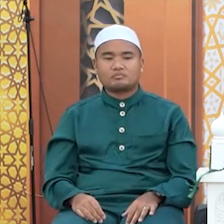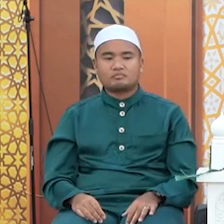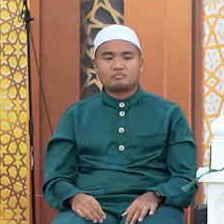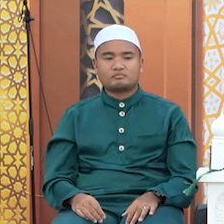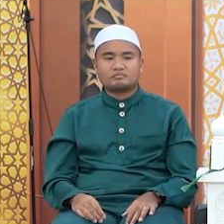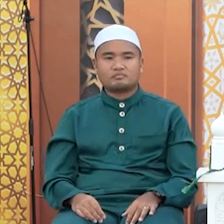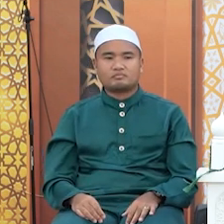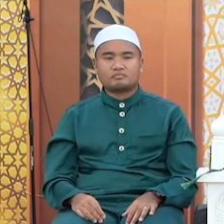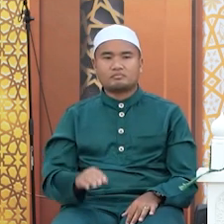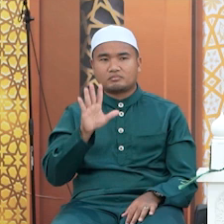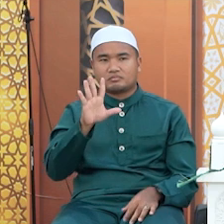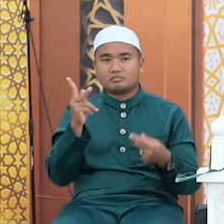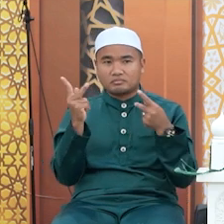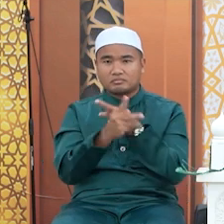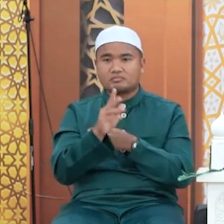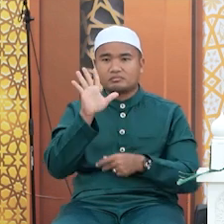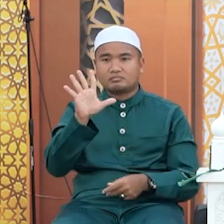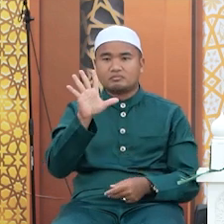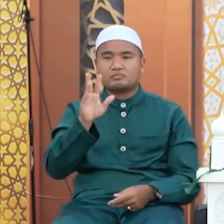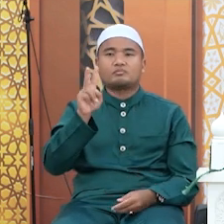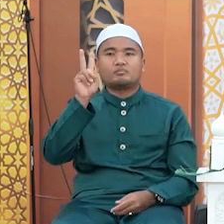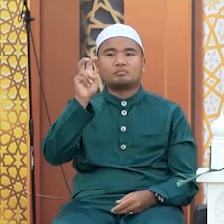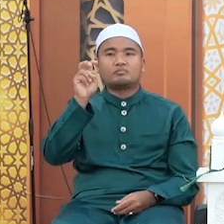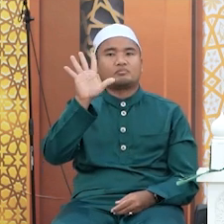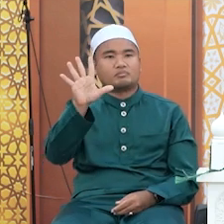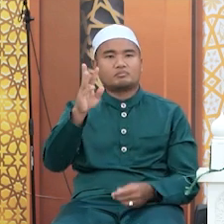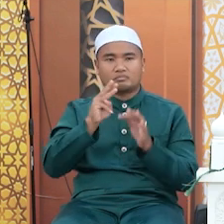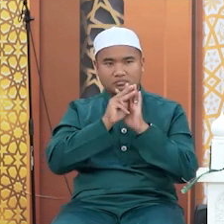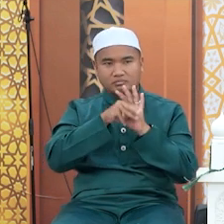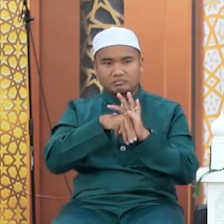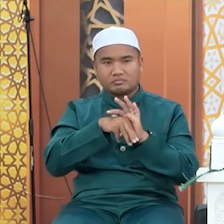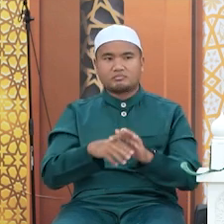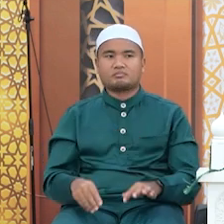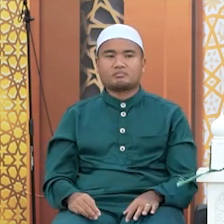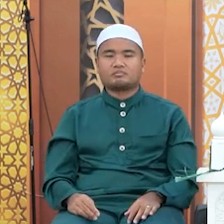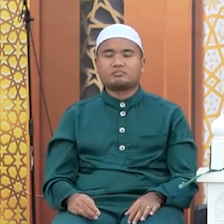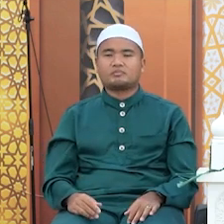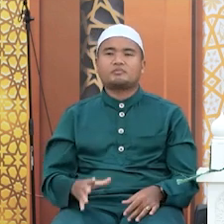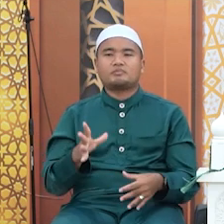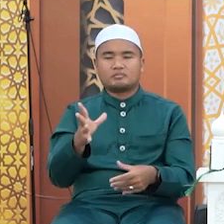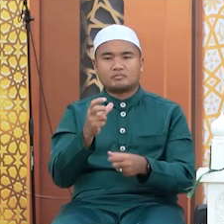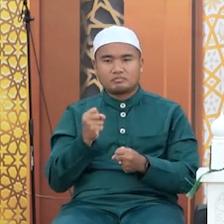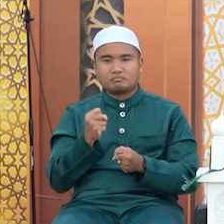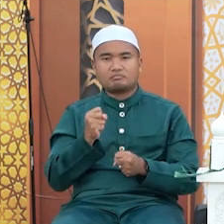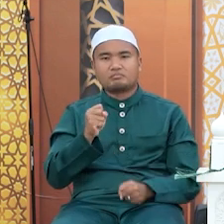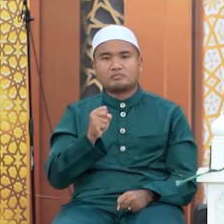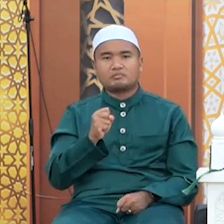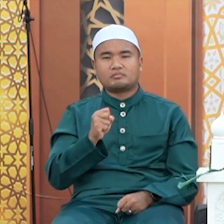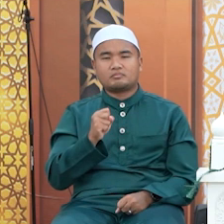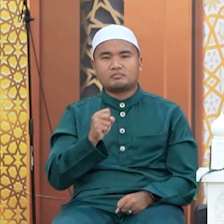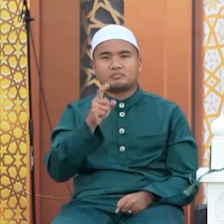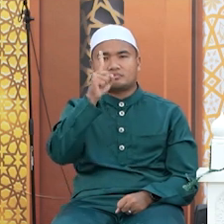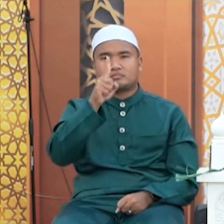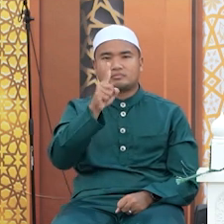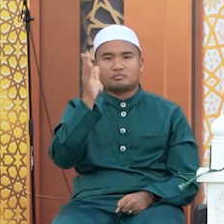untuk 5 waktu tu bermakna 25 minit. Letaklah setengah jam lah, setengah jam. Allah